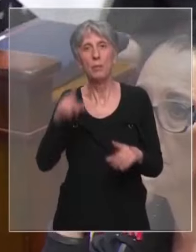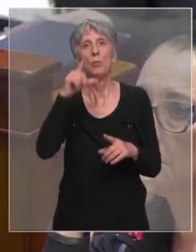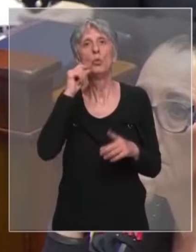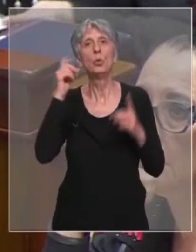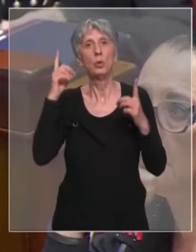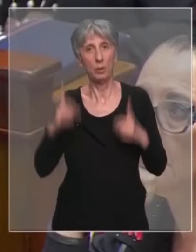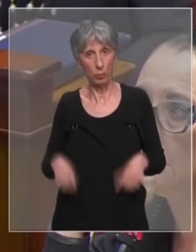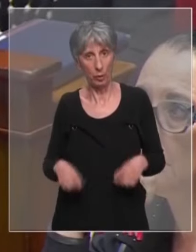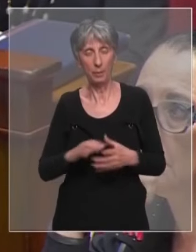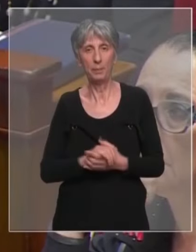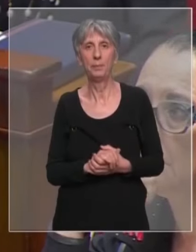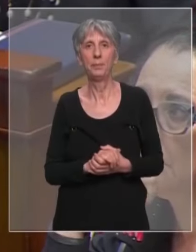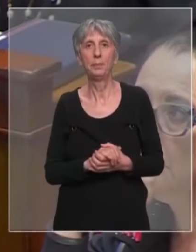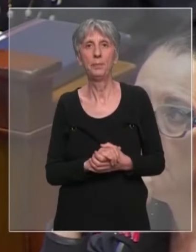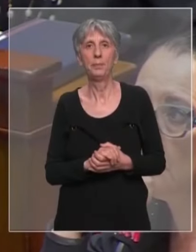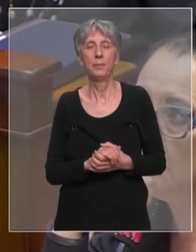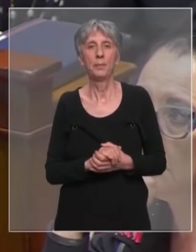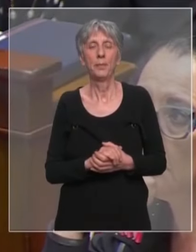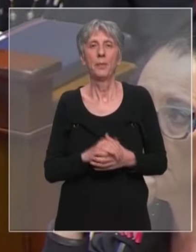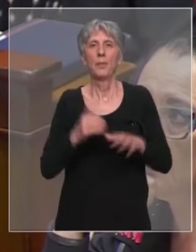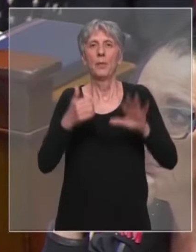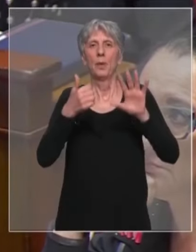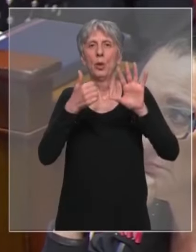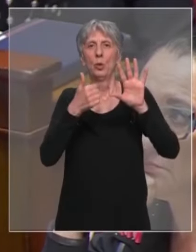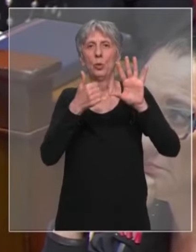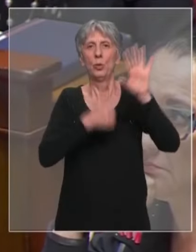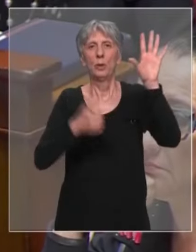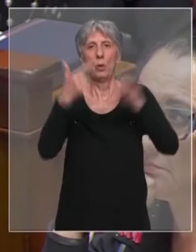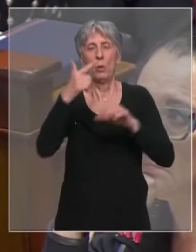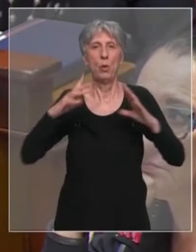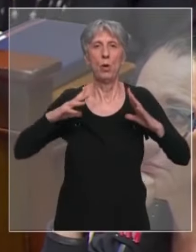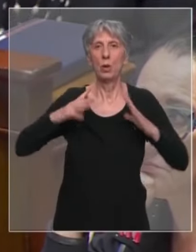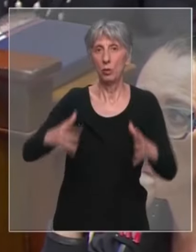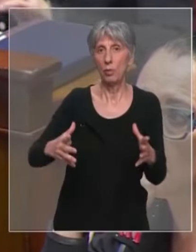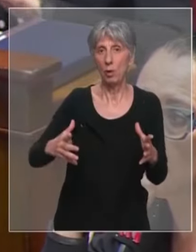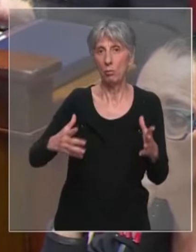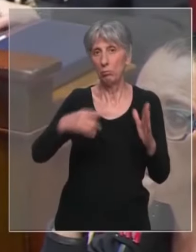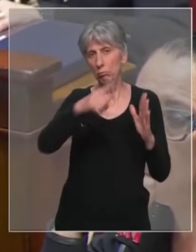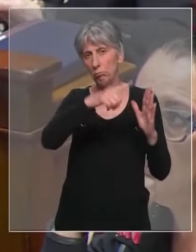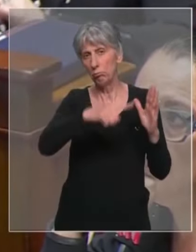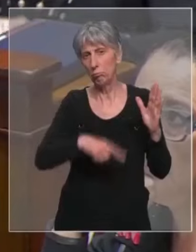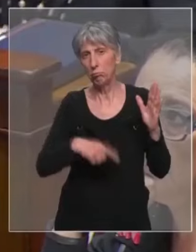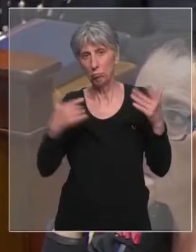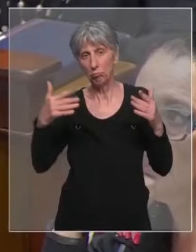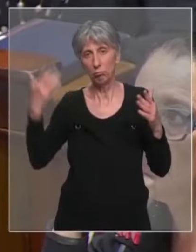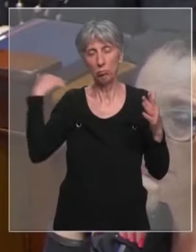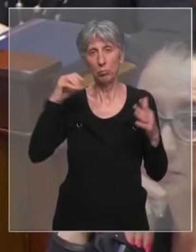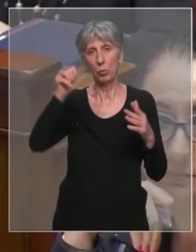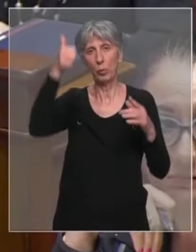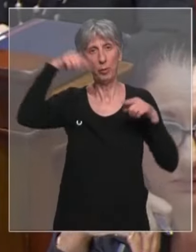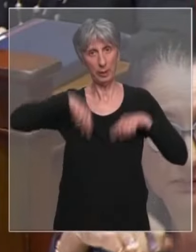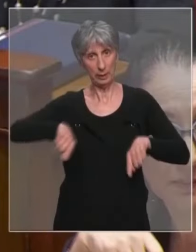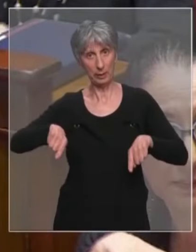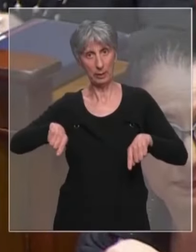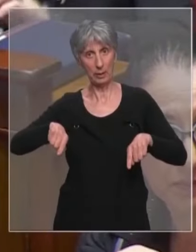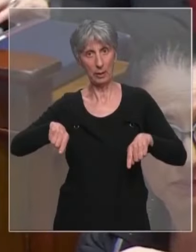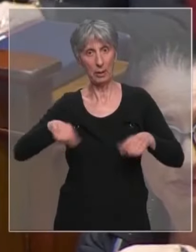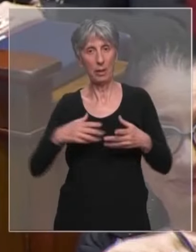député Vatin. 62 engagements. 62 engagements qui ont été pris par le Premier ministre ici présent